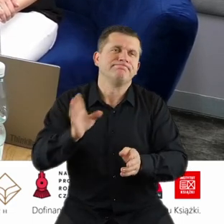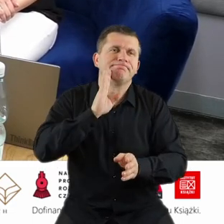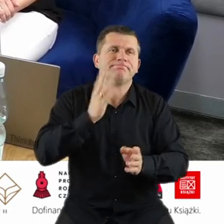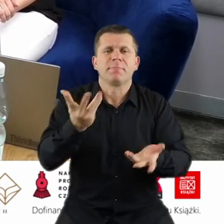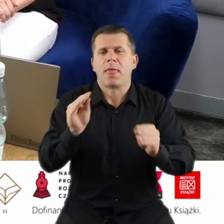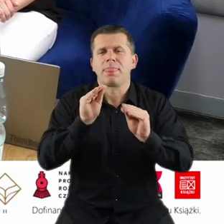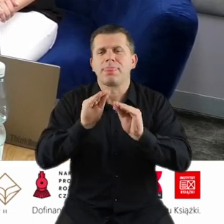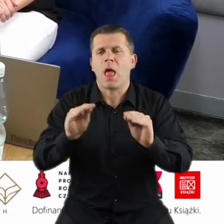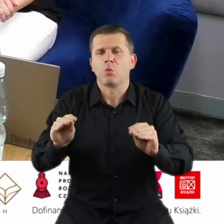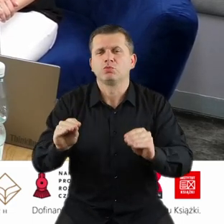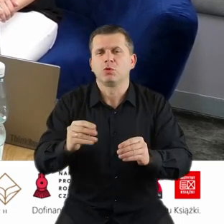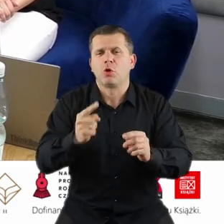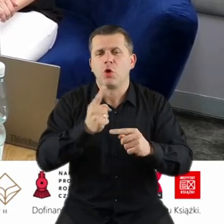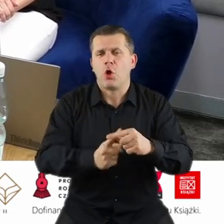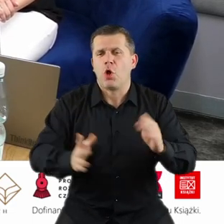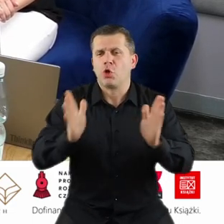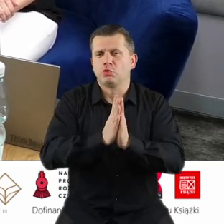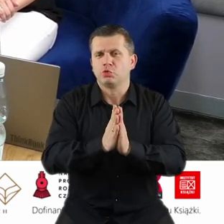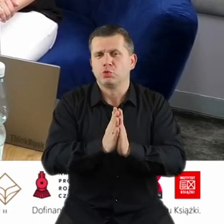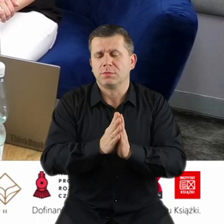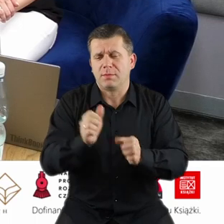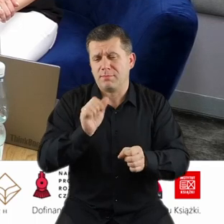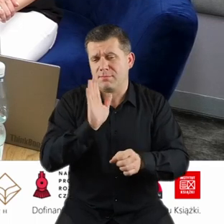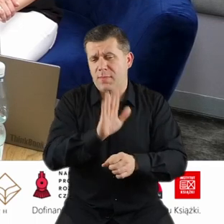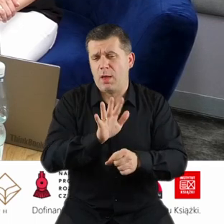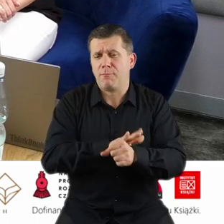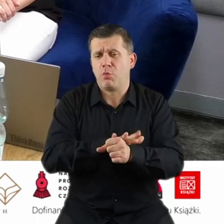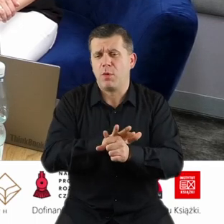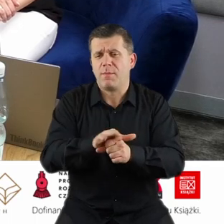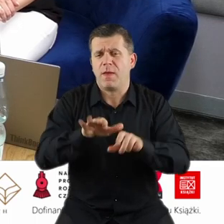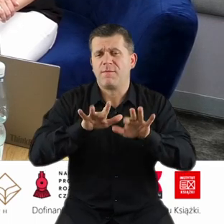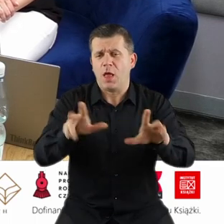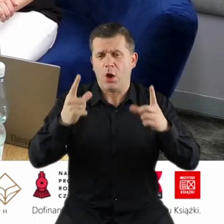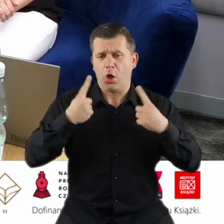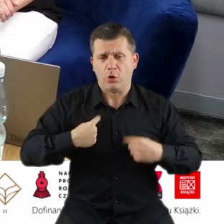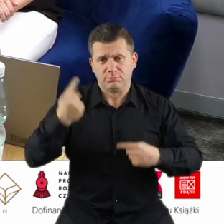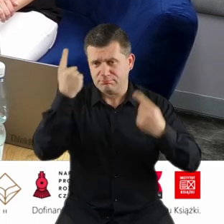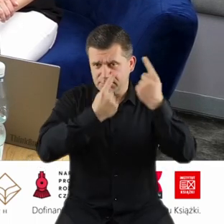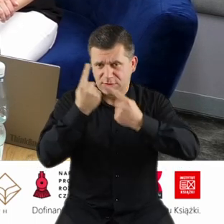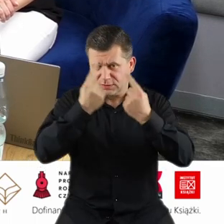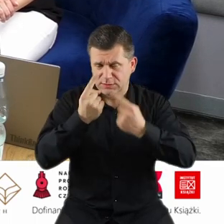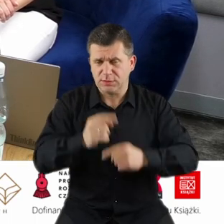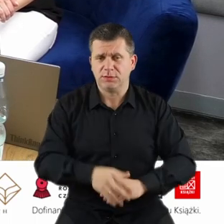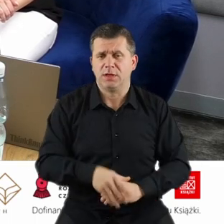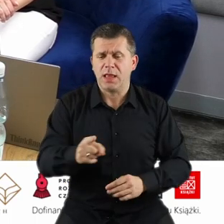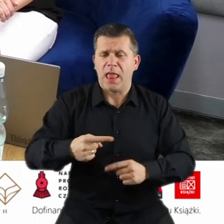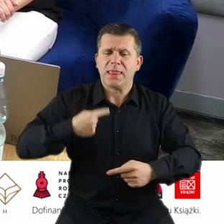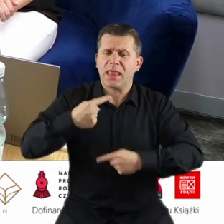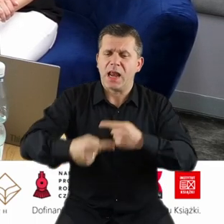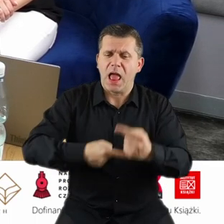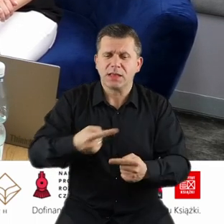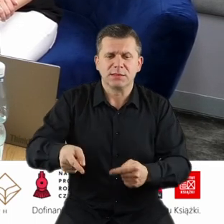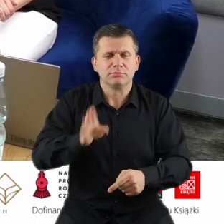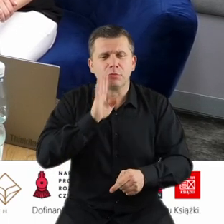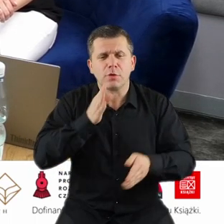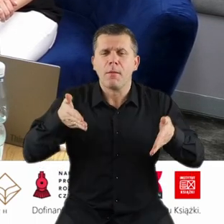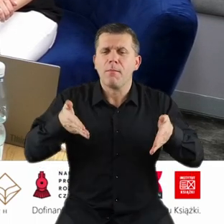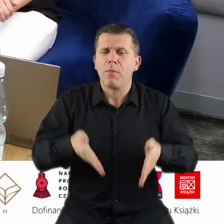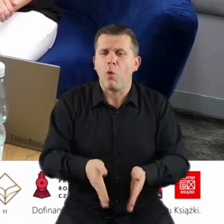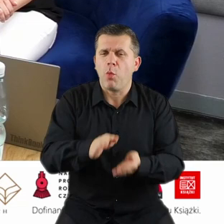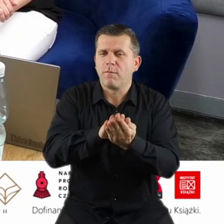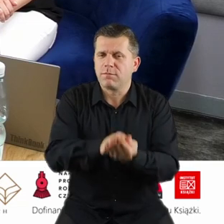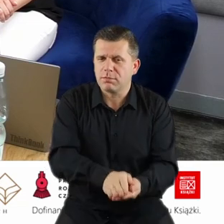Kościoła z całą pewnością miało wpływ na to, że wiele osób uważało, że i też ta tradycja pochówku